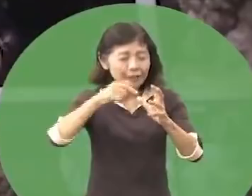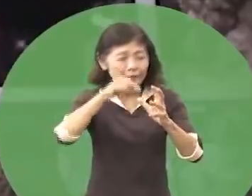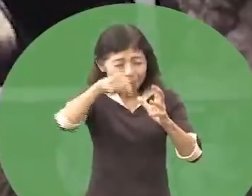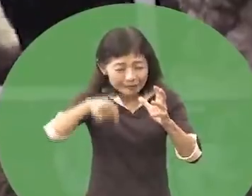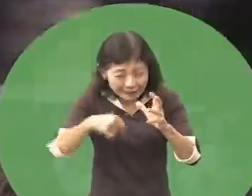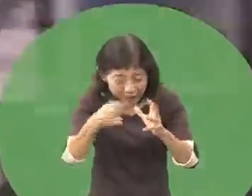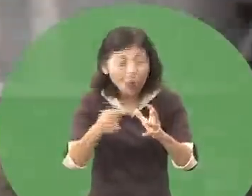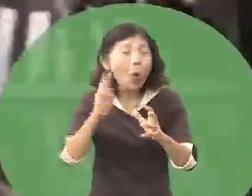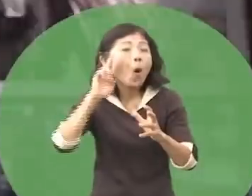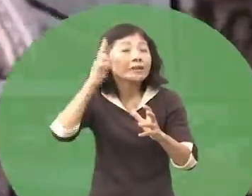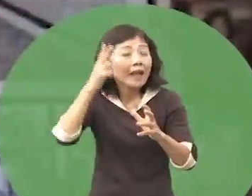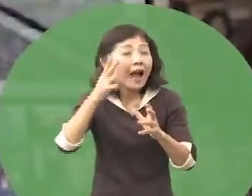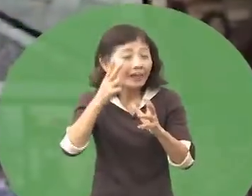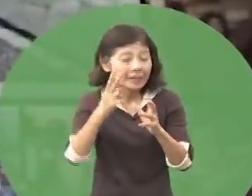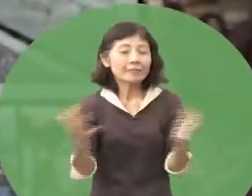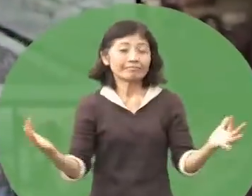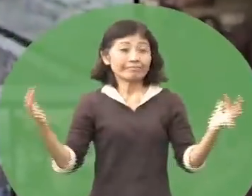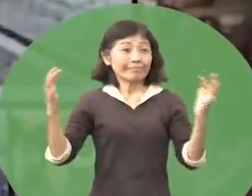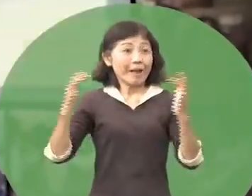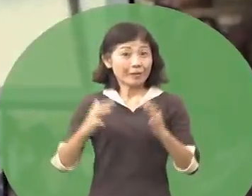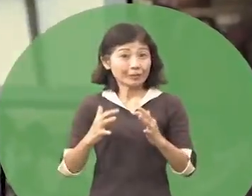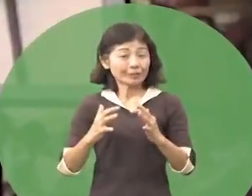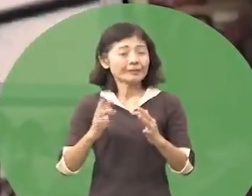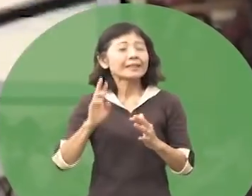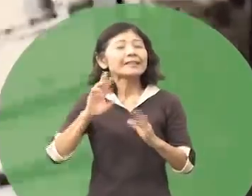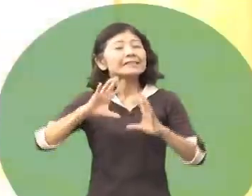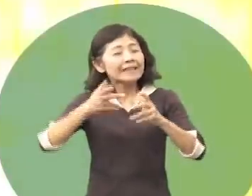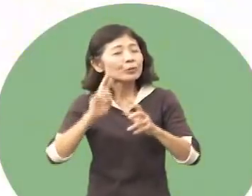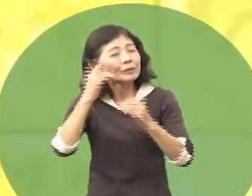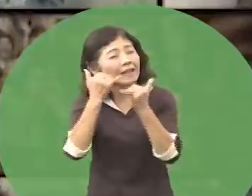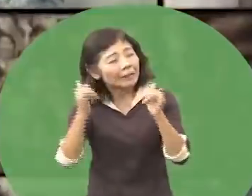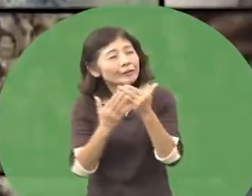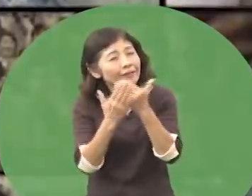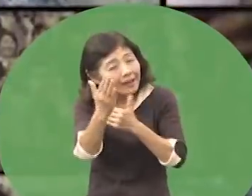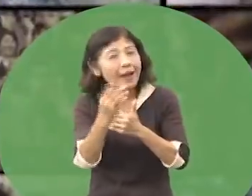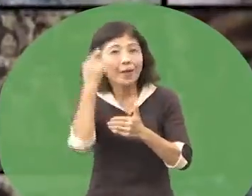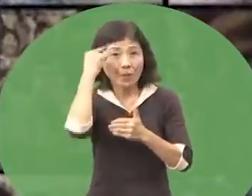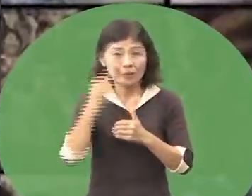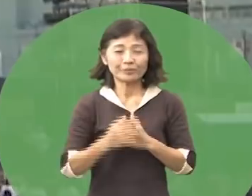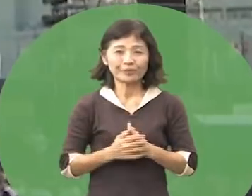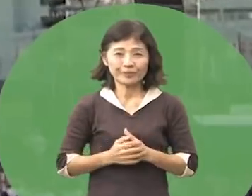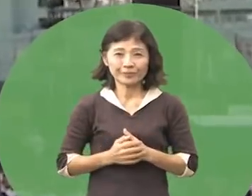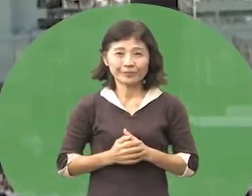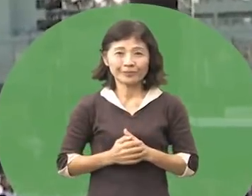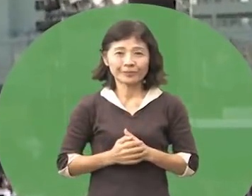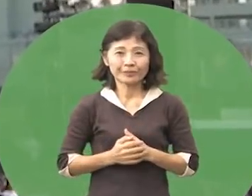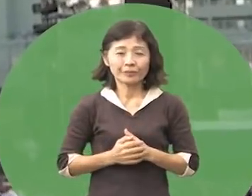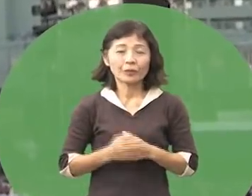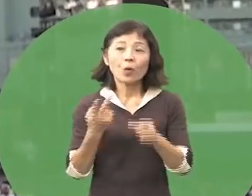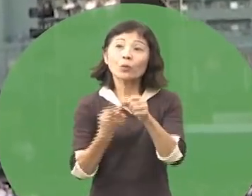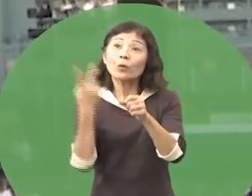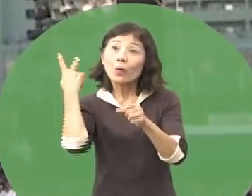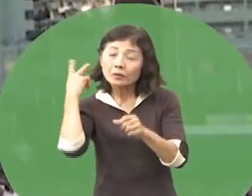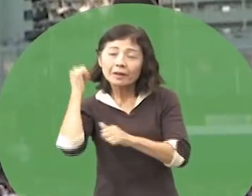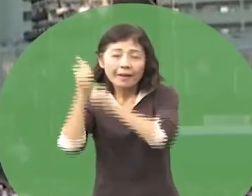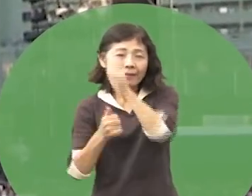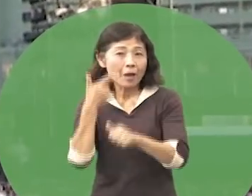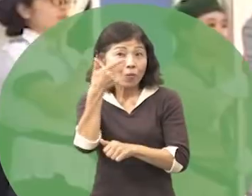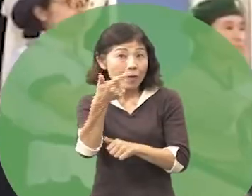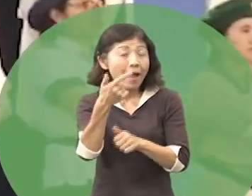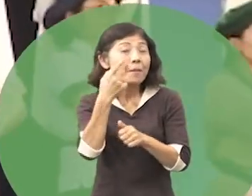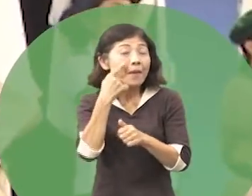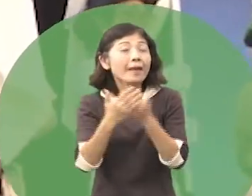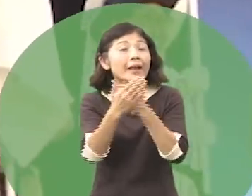ーツの沖縄に集う世界のウチナーンチュ大会ではないでしょうか。おととしの第6回大会